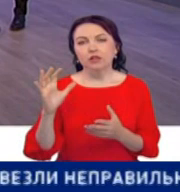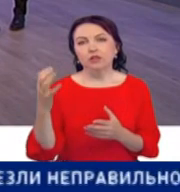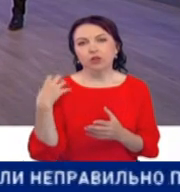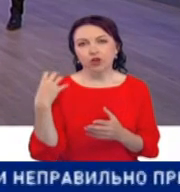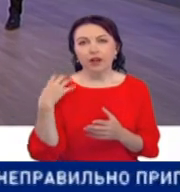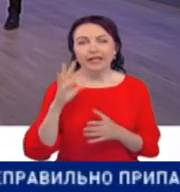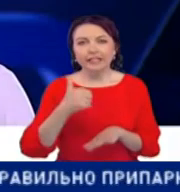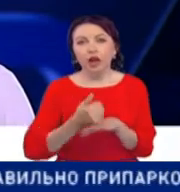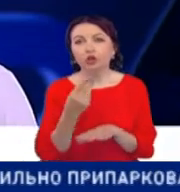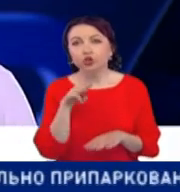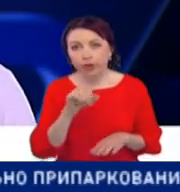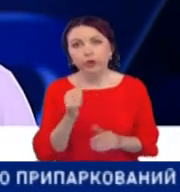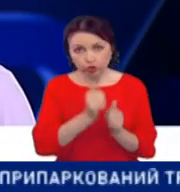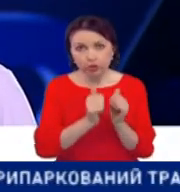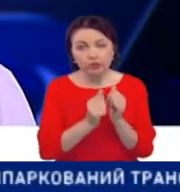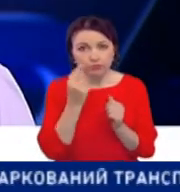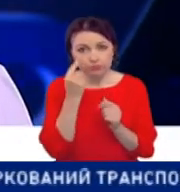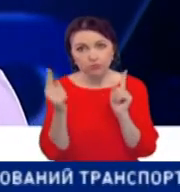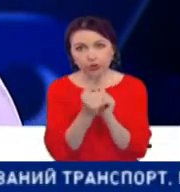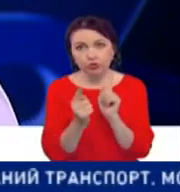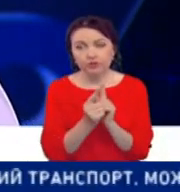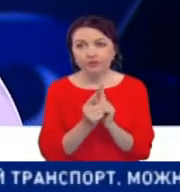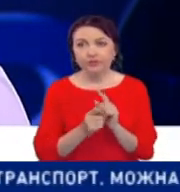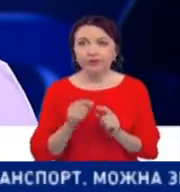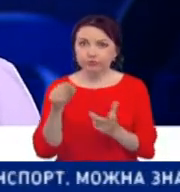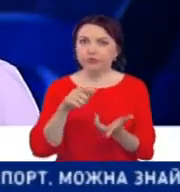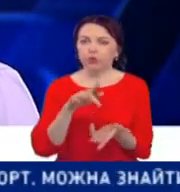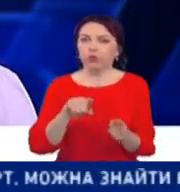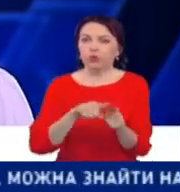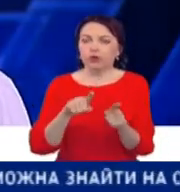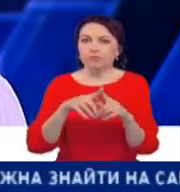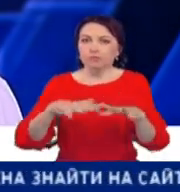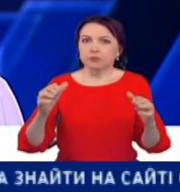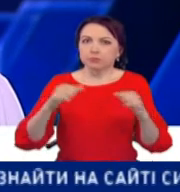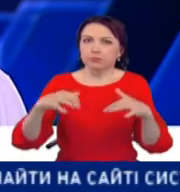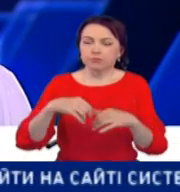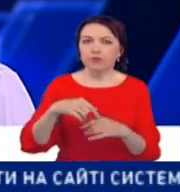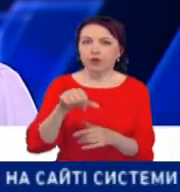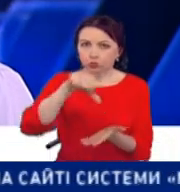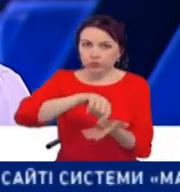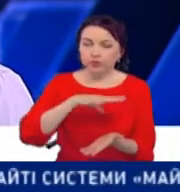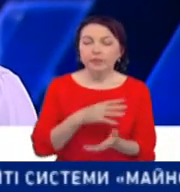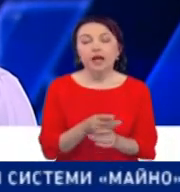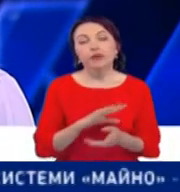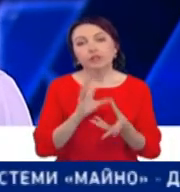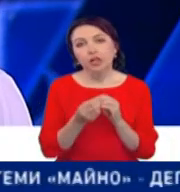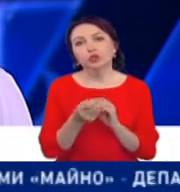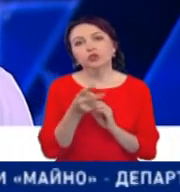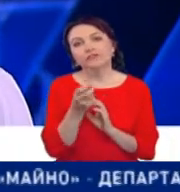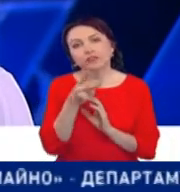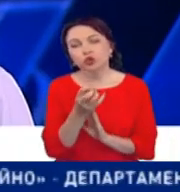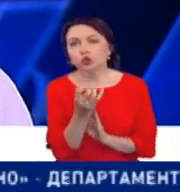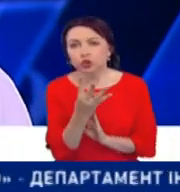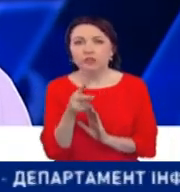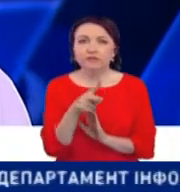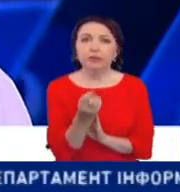їх бачили? Скільки ви часу там пробули? В епіцентрі, так би мовити, цього-цього. Прошу. Взагалі, у 14-15 році